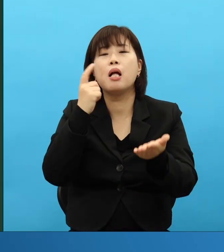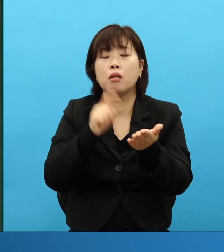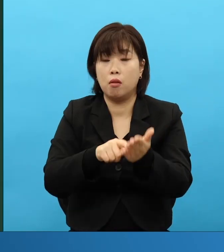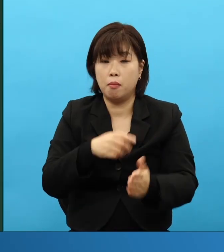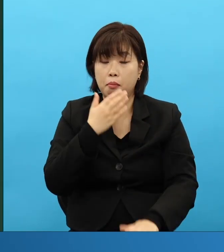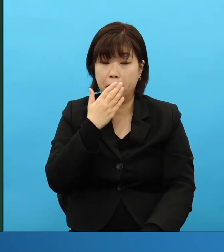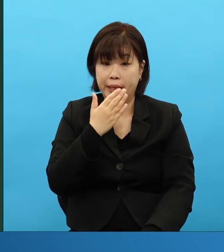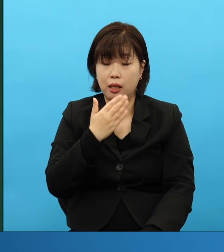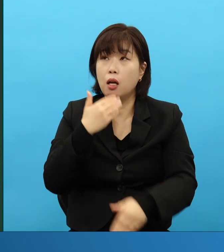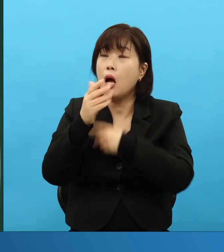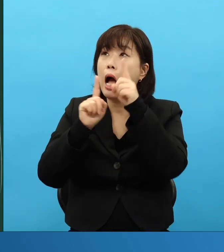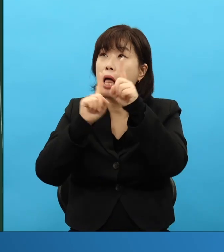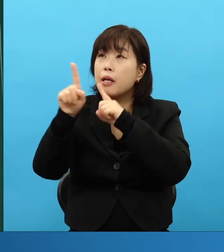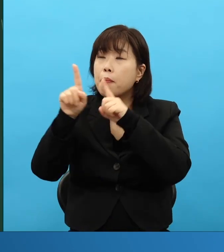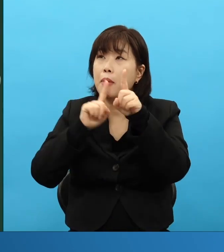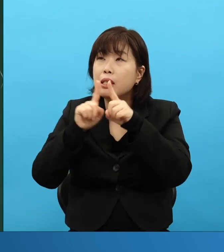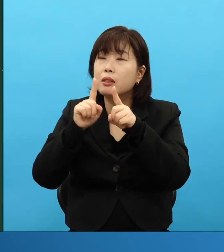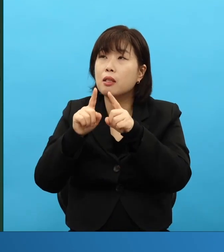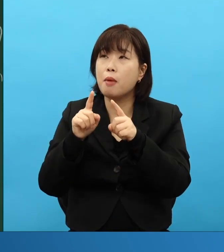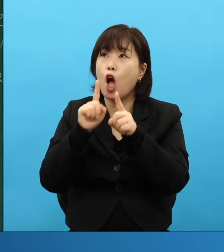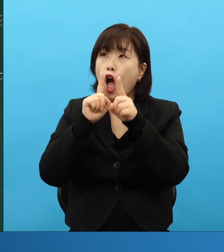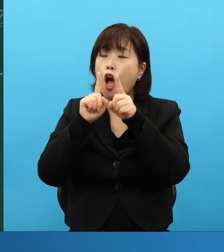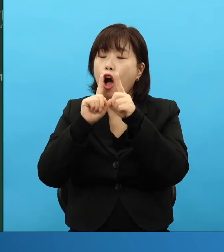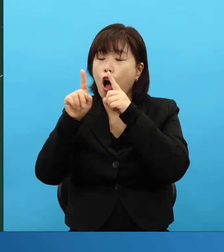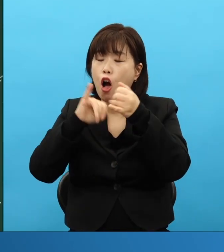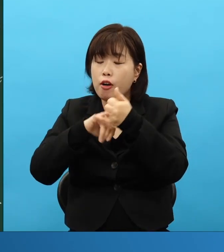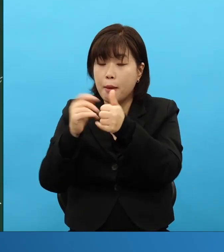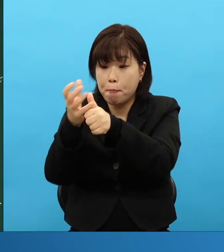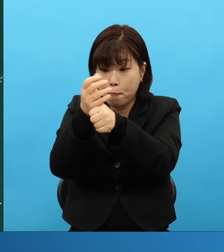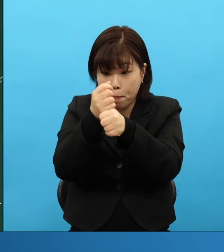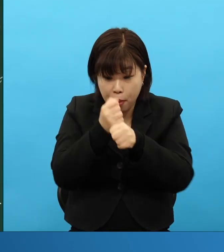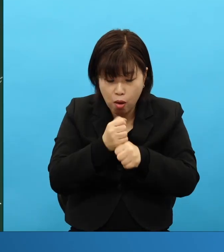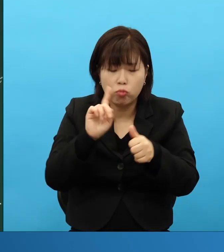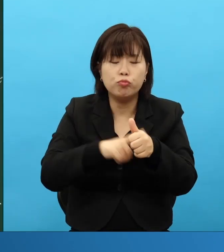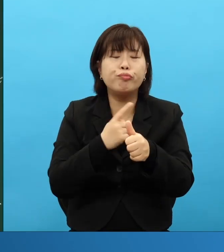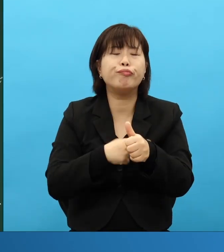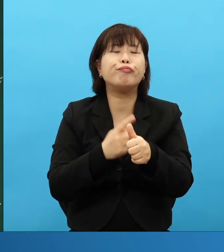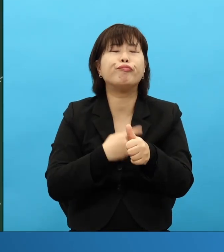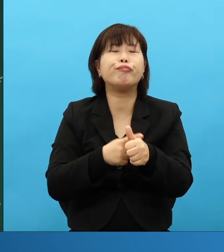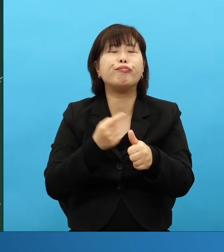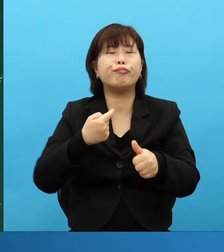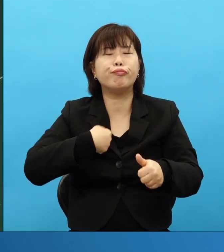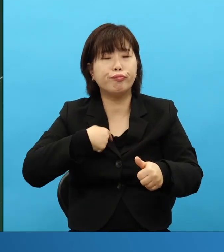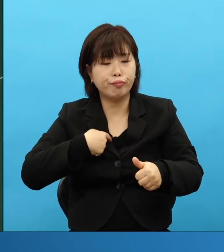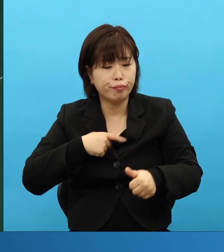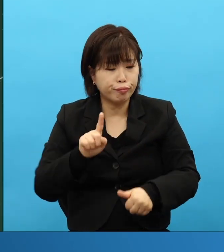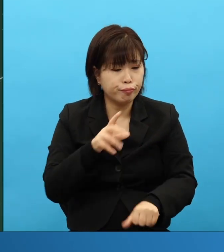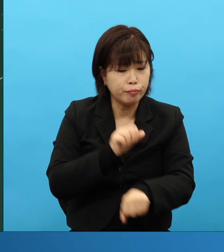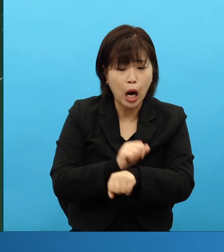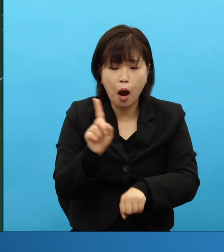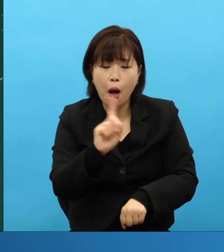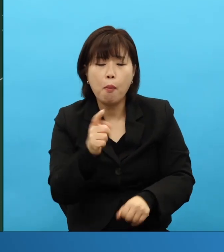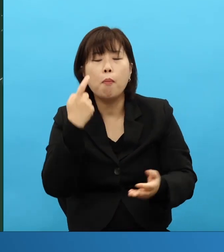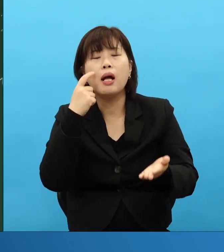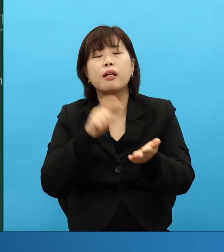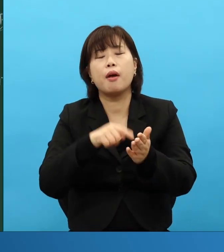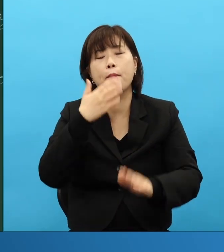even if you just worry about how to pray, it will appear. 근데 여러분 진짜 뭐 기도 리듬 탔다 이거는 끝난 거죠. But you really ride the rhythm of prayer, then that's